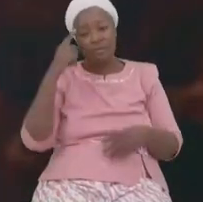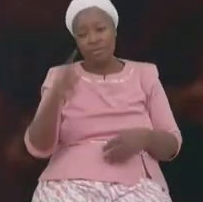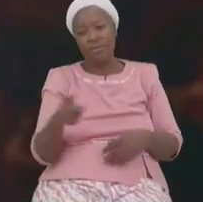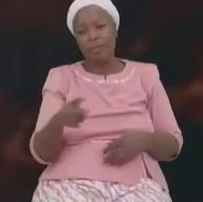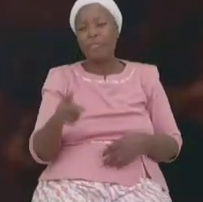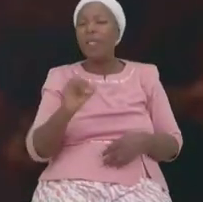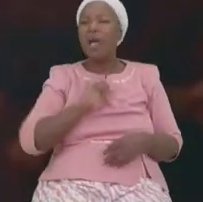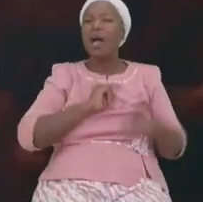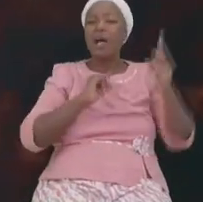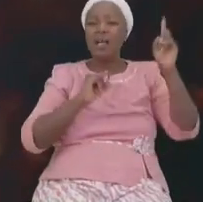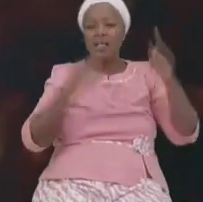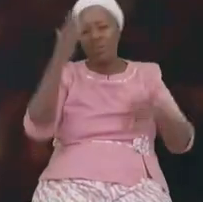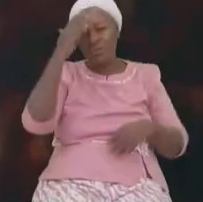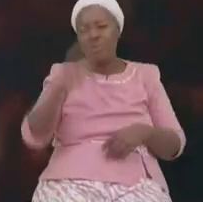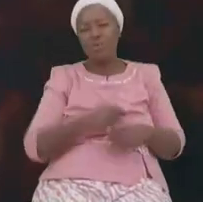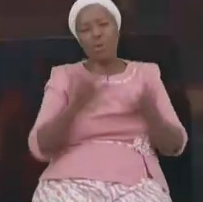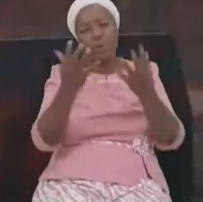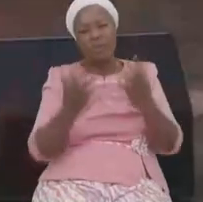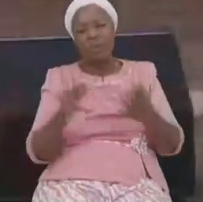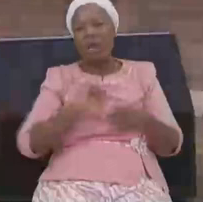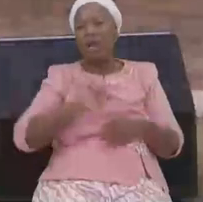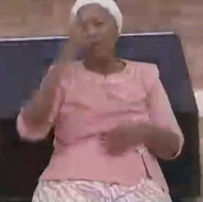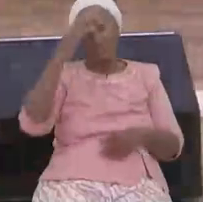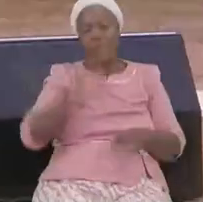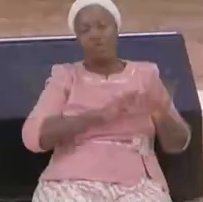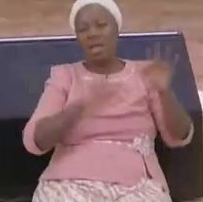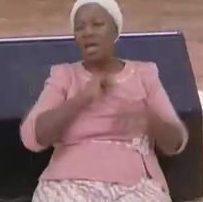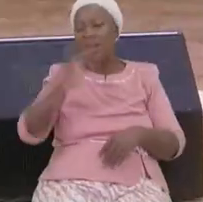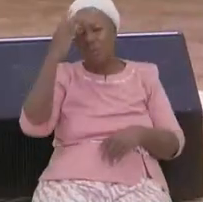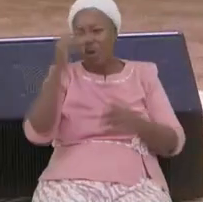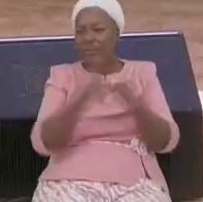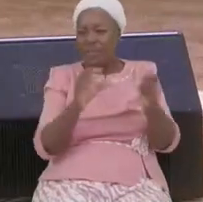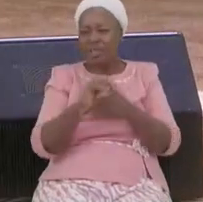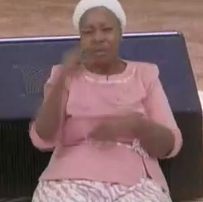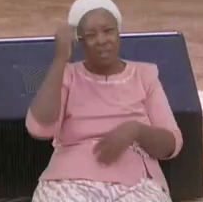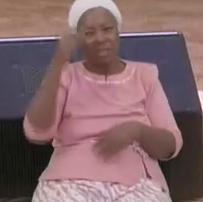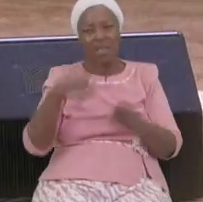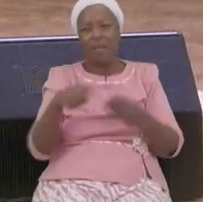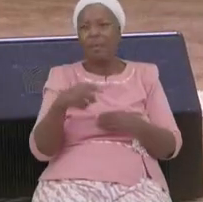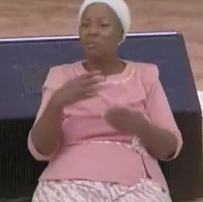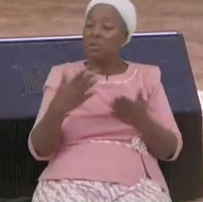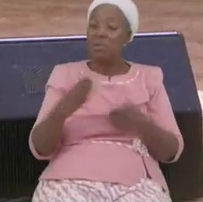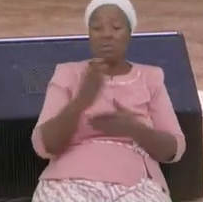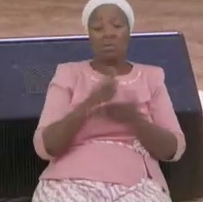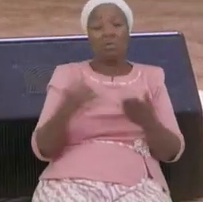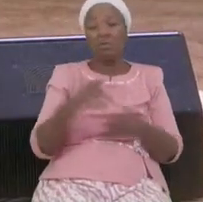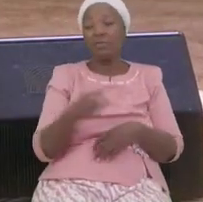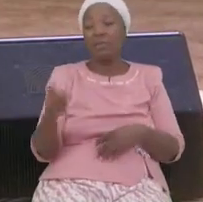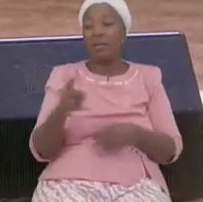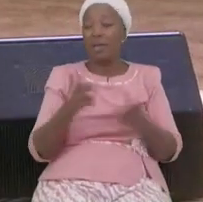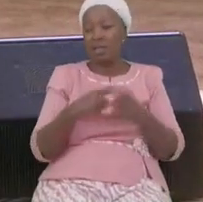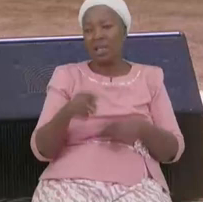passion, je connais ton désir, je connais tout ce à quoi tu penses. Et je suis là